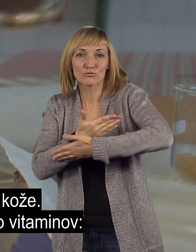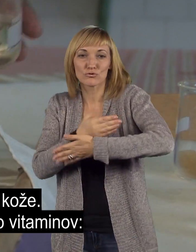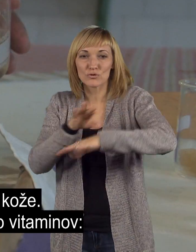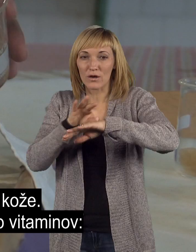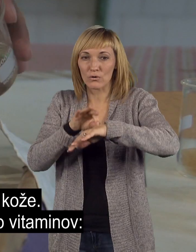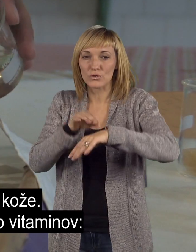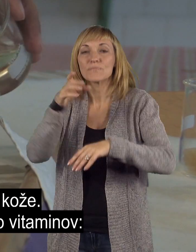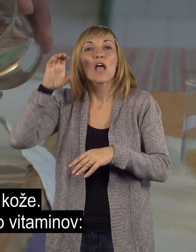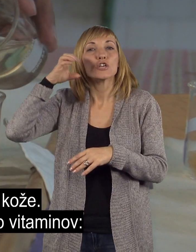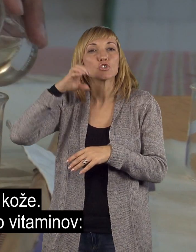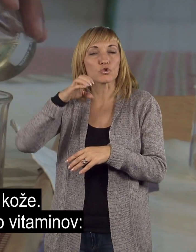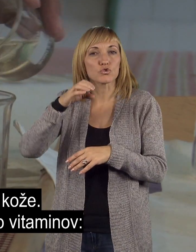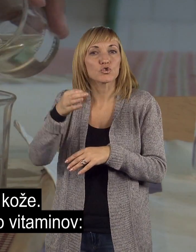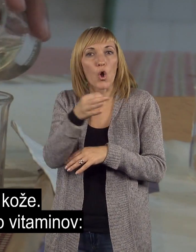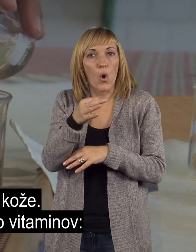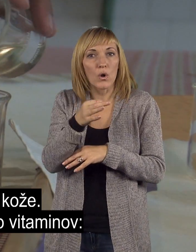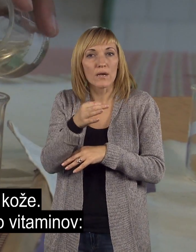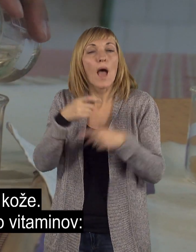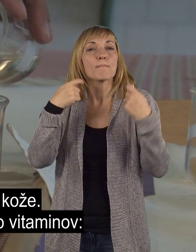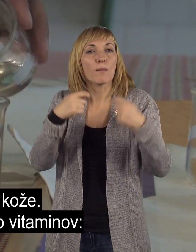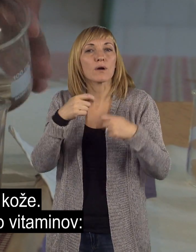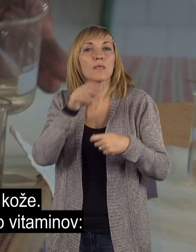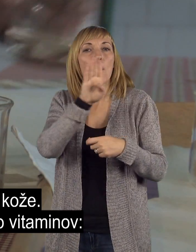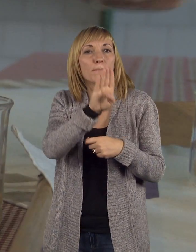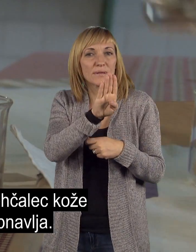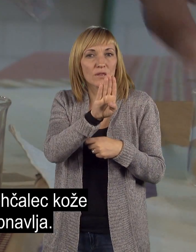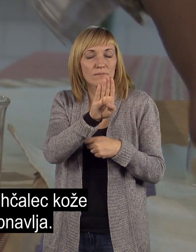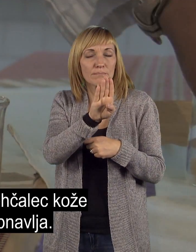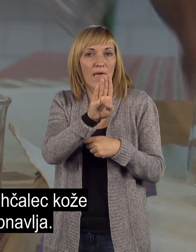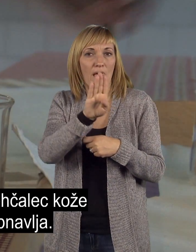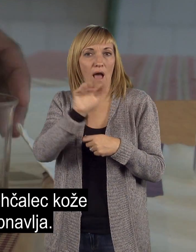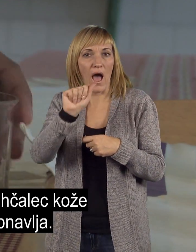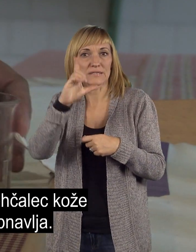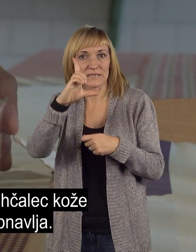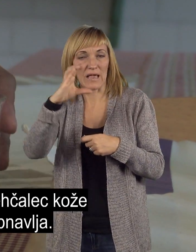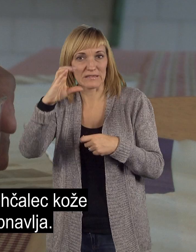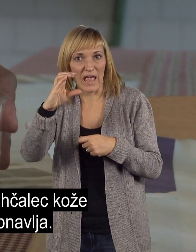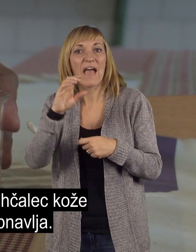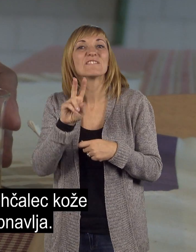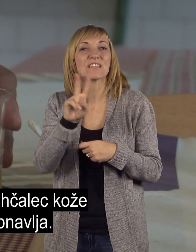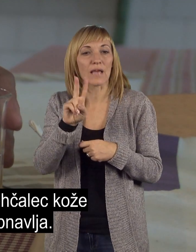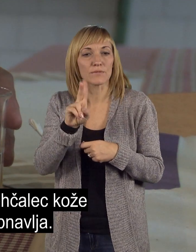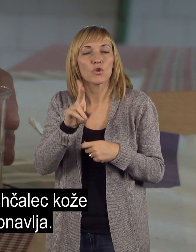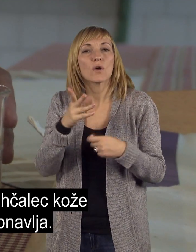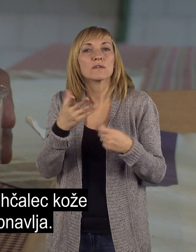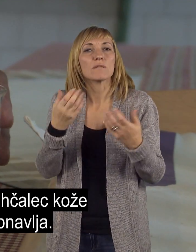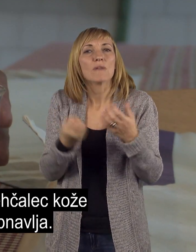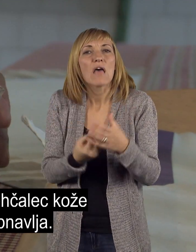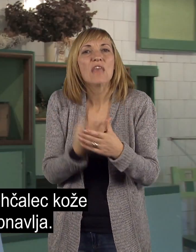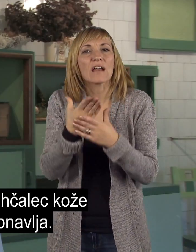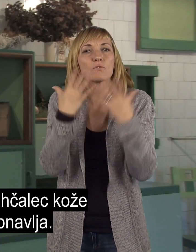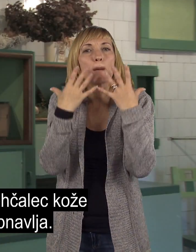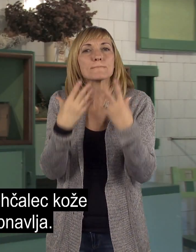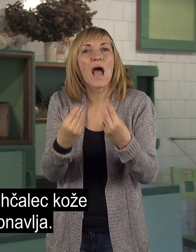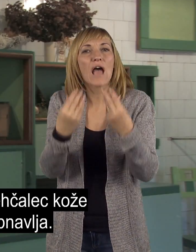kože. Sončnično olje pa bogat za vitamin A, C, E in D. To je naravni